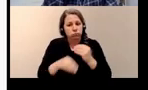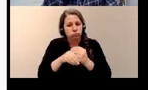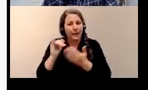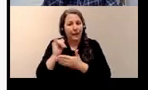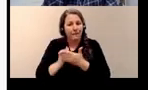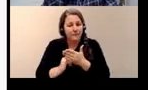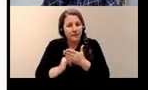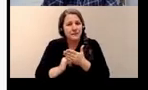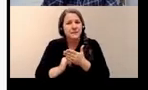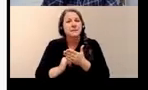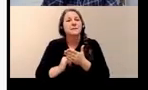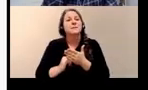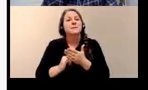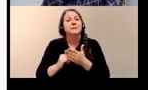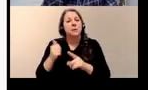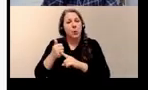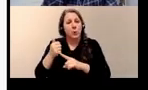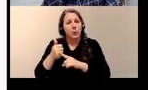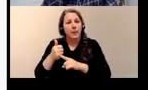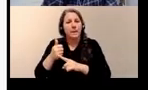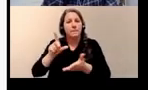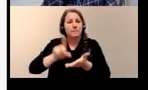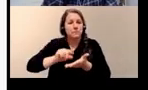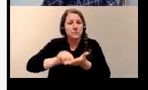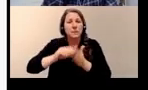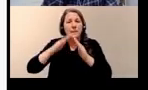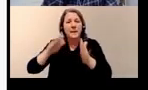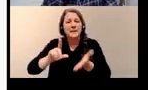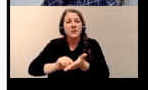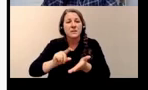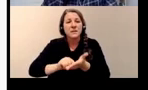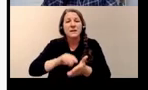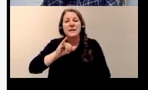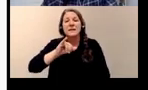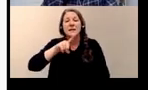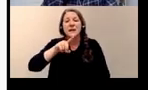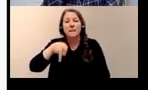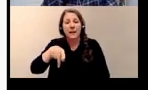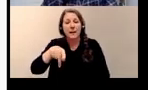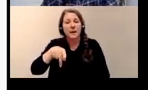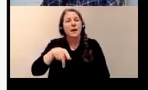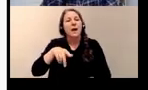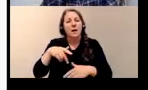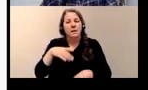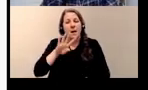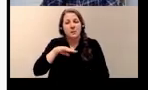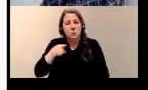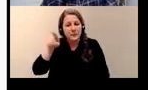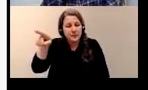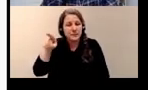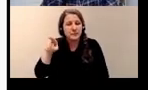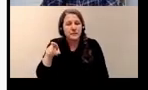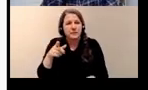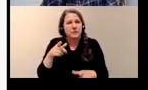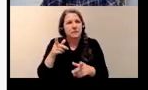à Lausanne, et puis qui a été édité dans une maison d'édition qui s'appelle IDP, qui est aussi à Lausanne en Suisse. C'est important parce que tout ce petit